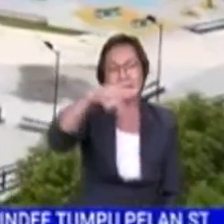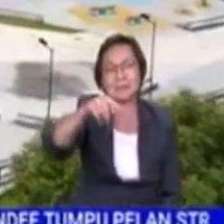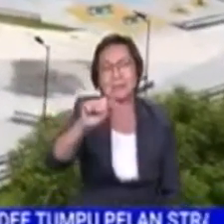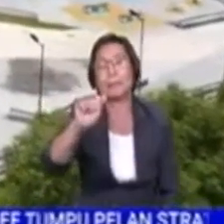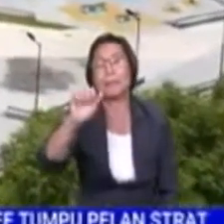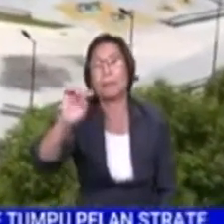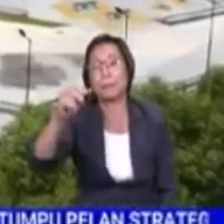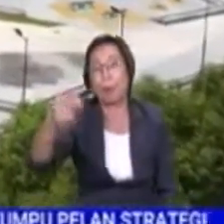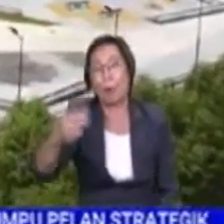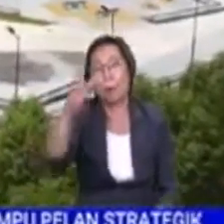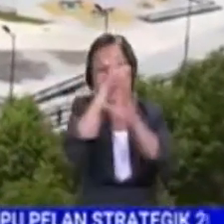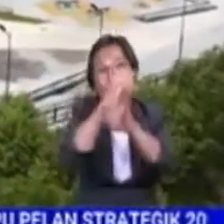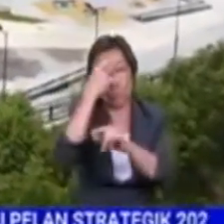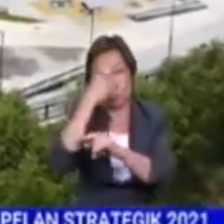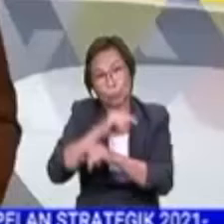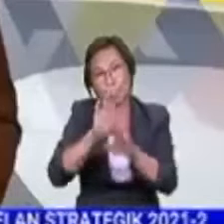RTM.